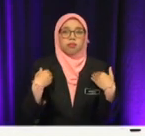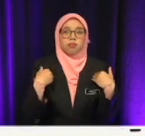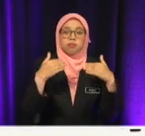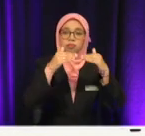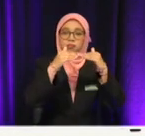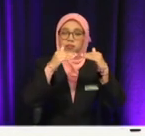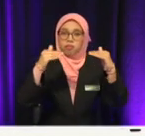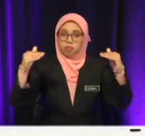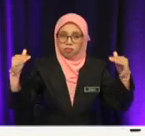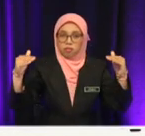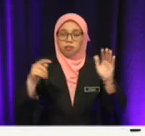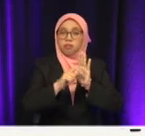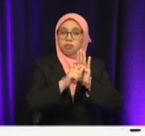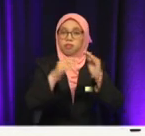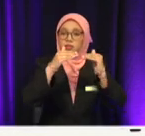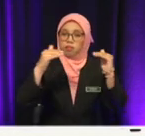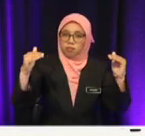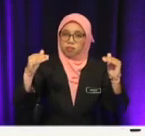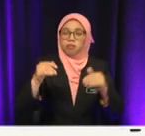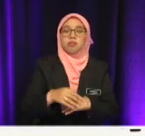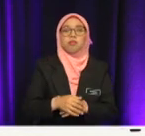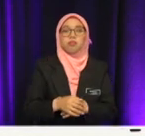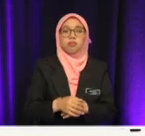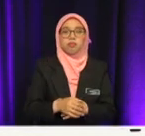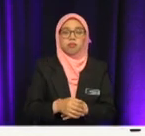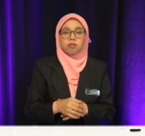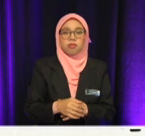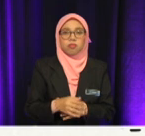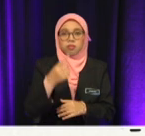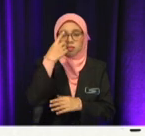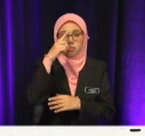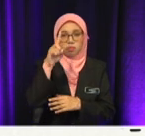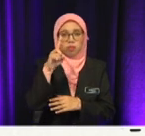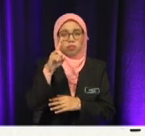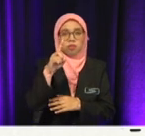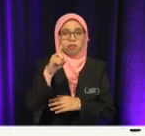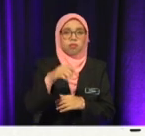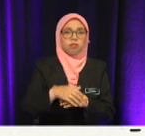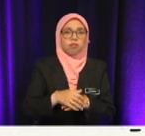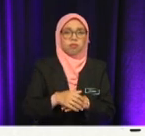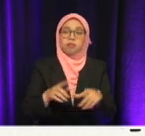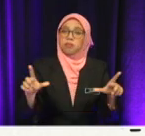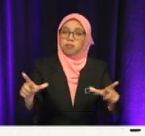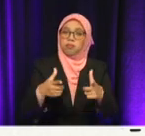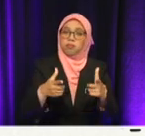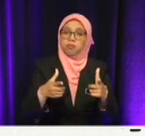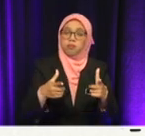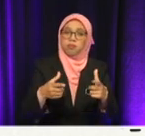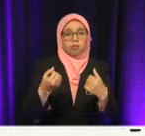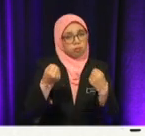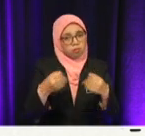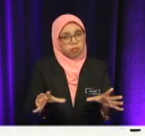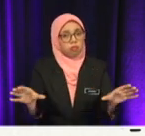aras, tahu dah itu strategi perniagaan. Okey, untuk strategi pelaksanaan. Okey, kita dah laksanakan